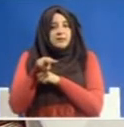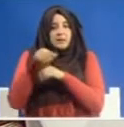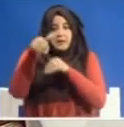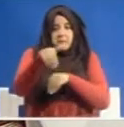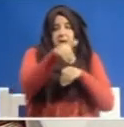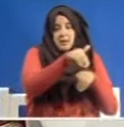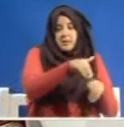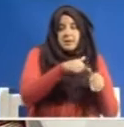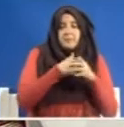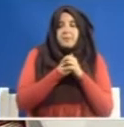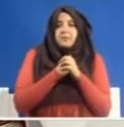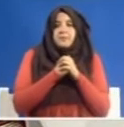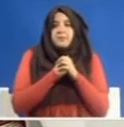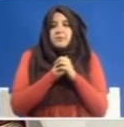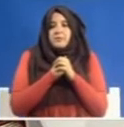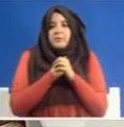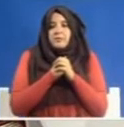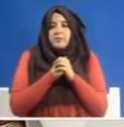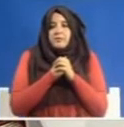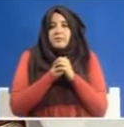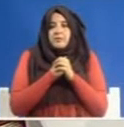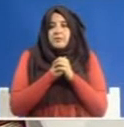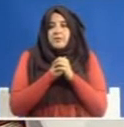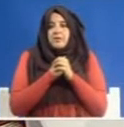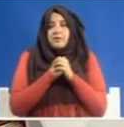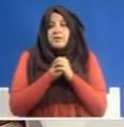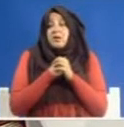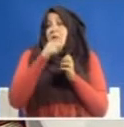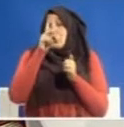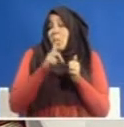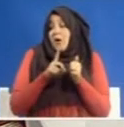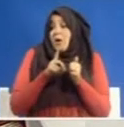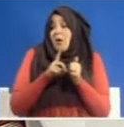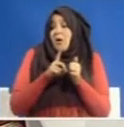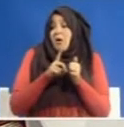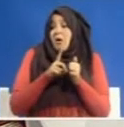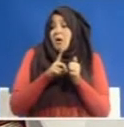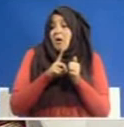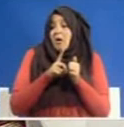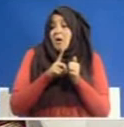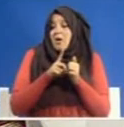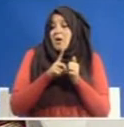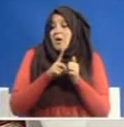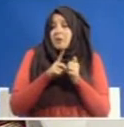الأموات. نعم. إلى المقبرة يعني، لا هل يجوز